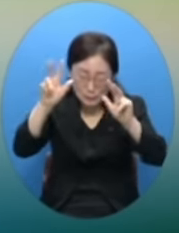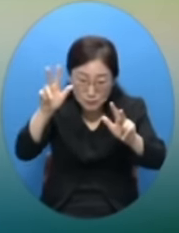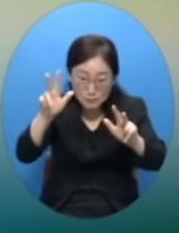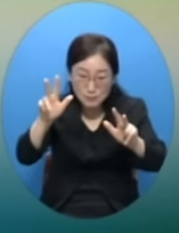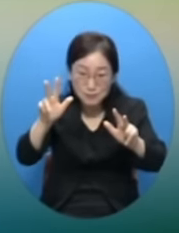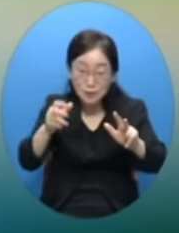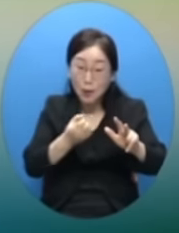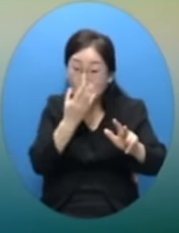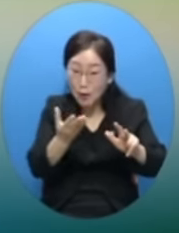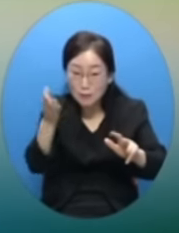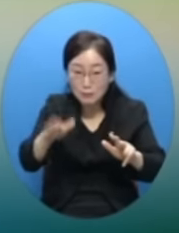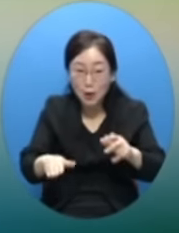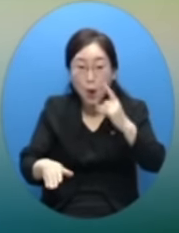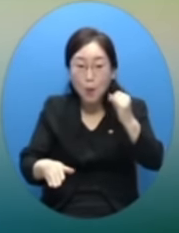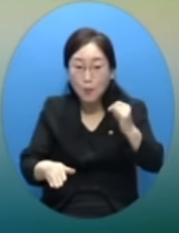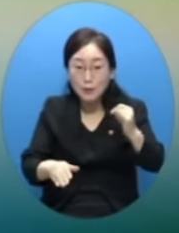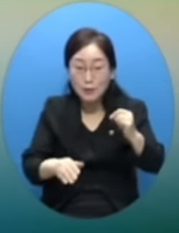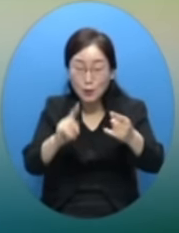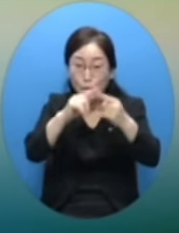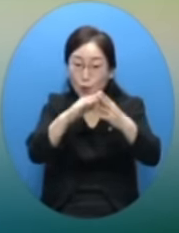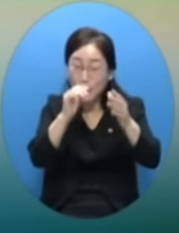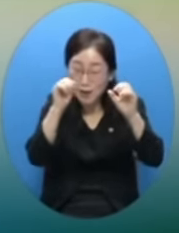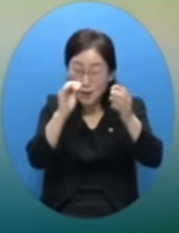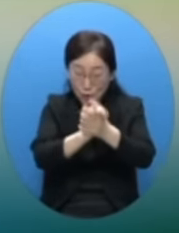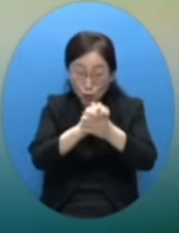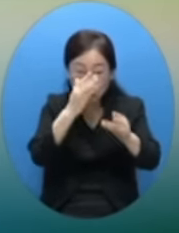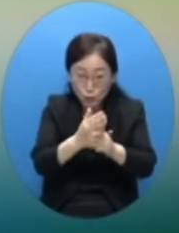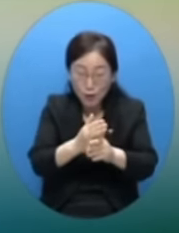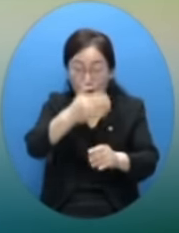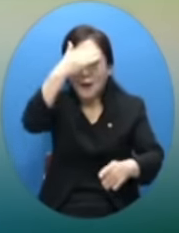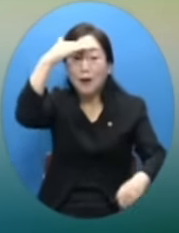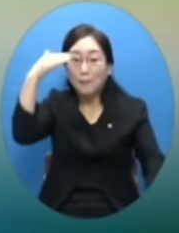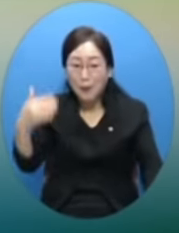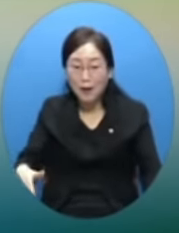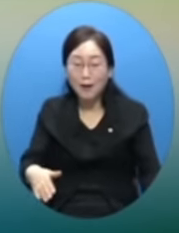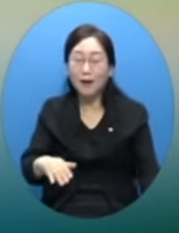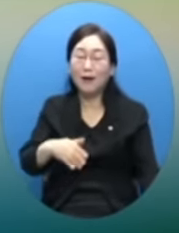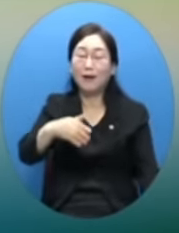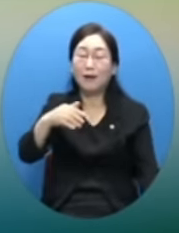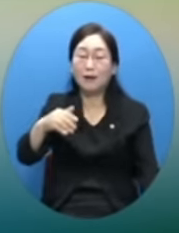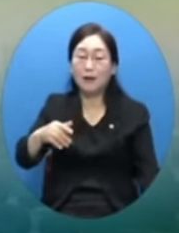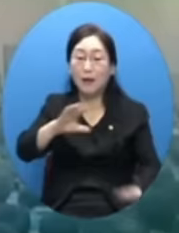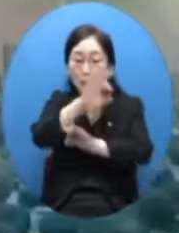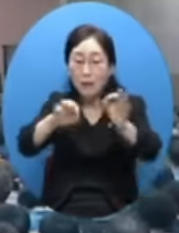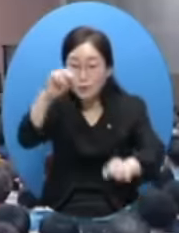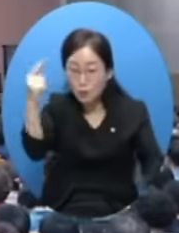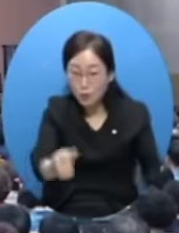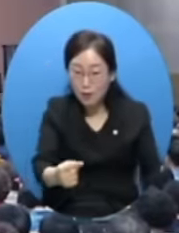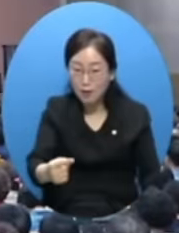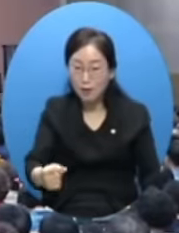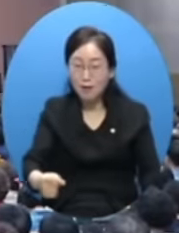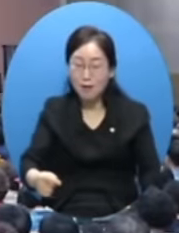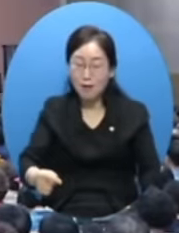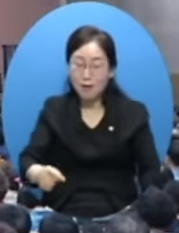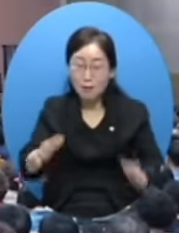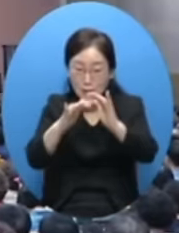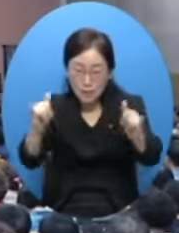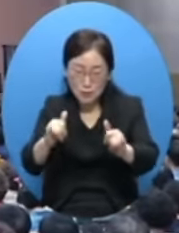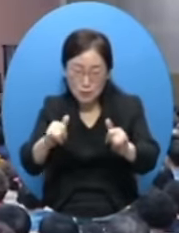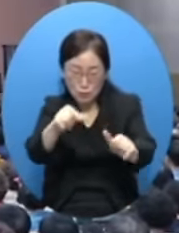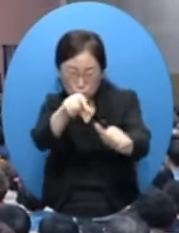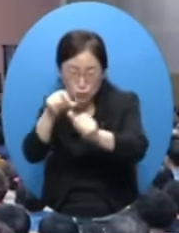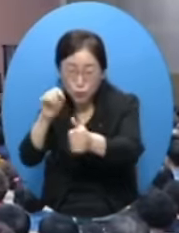했는데 어머니가 기도하고 계셨어요. 그래서 안도하고 백화점에 돌아와서 사람들을 그 무너진 곳에서 사람들 돕고